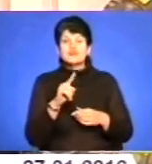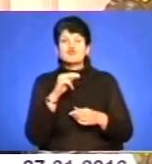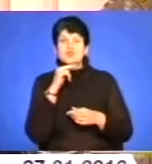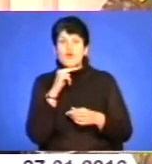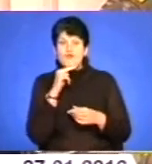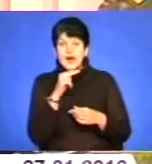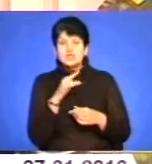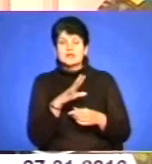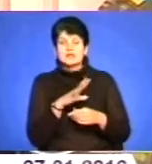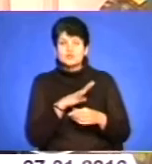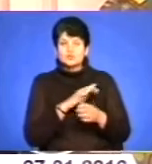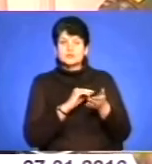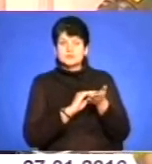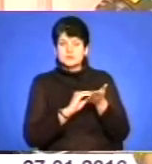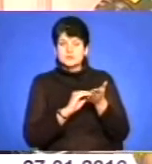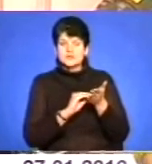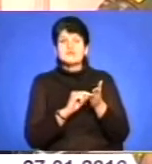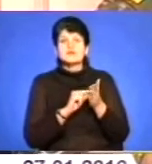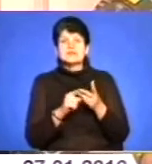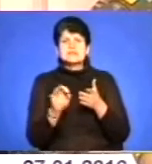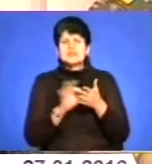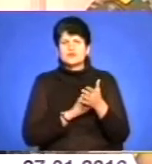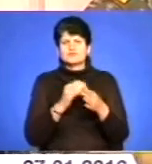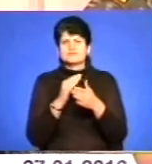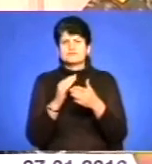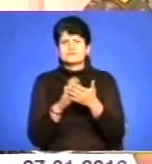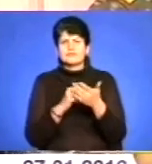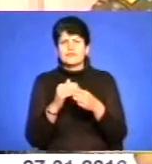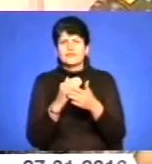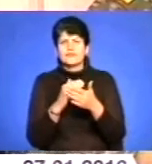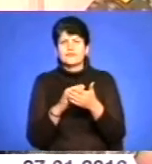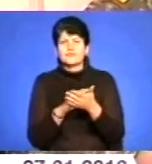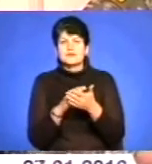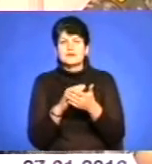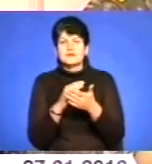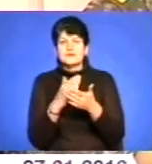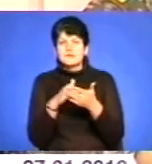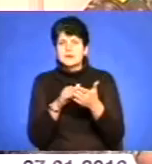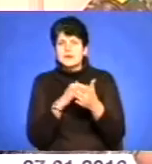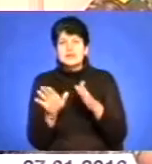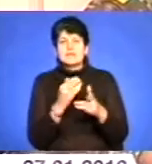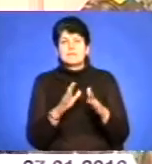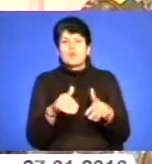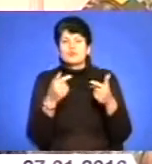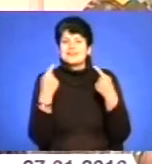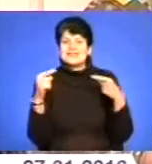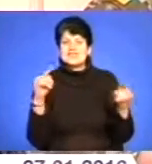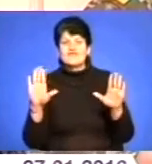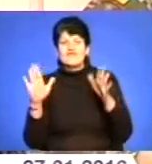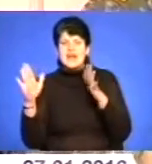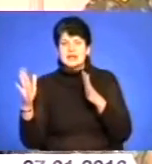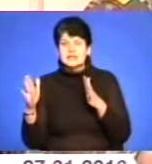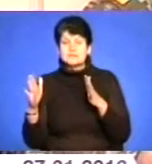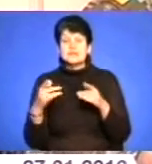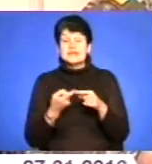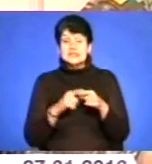які відмічаються, негайно усуваються або пропонуються інші варіанти застосування той чи іншої системи. Це